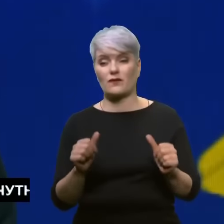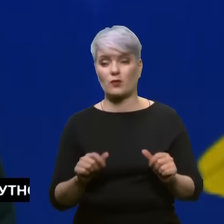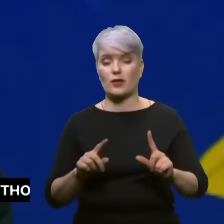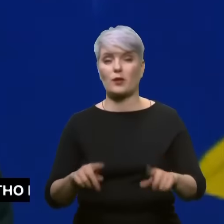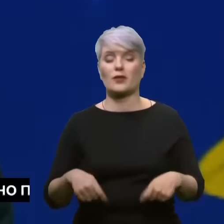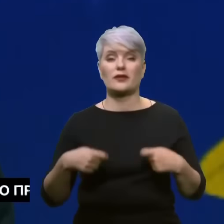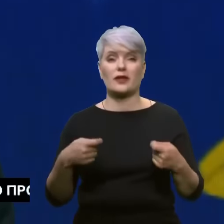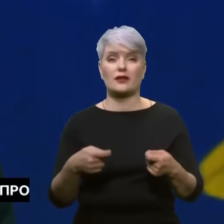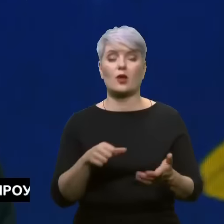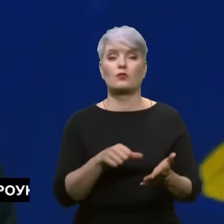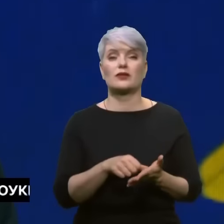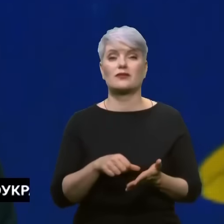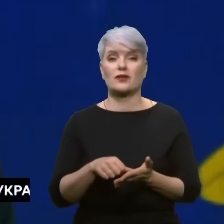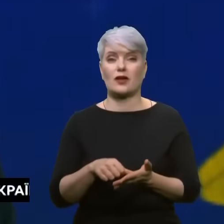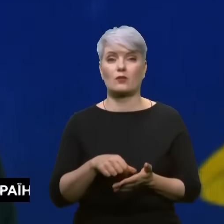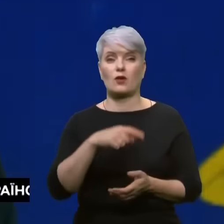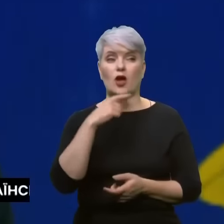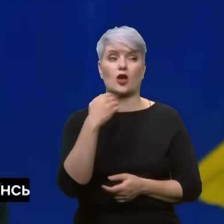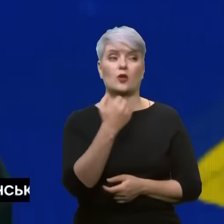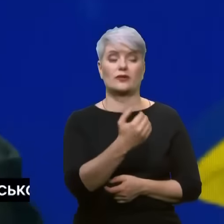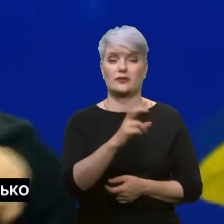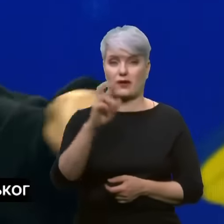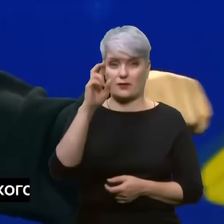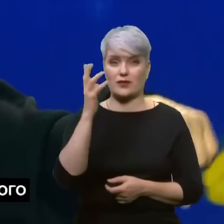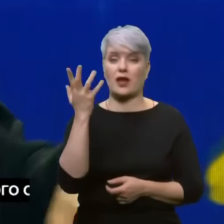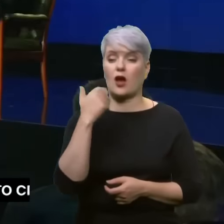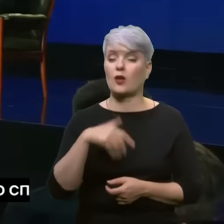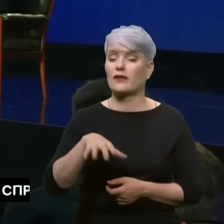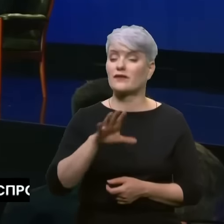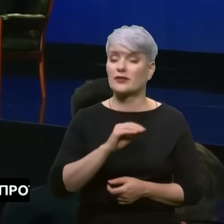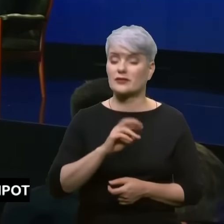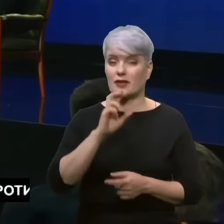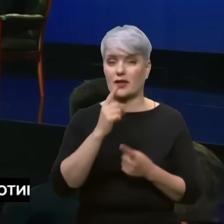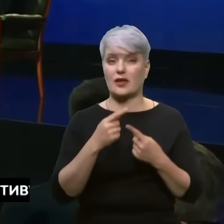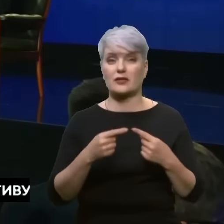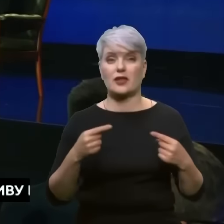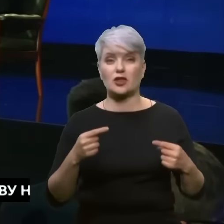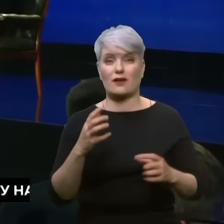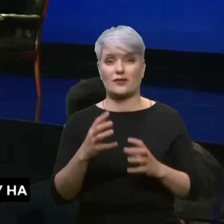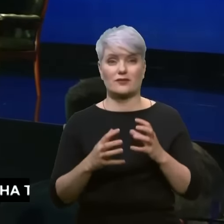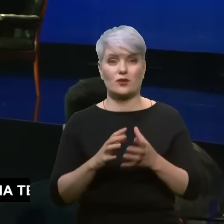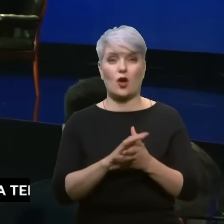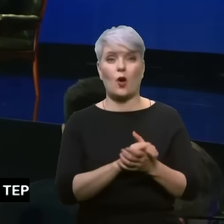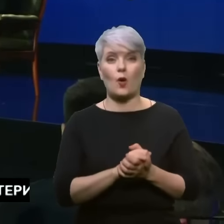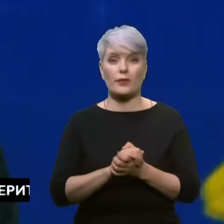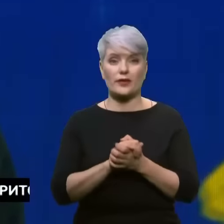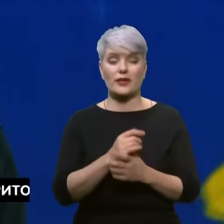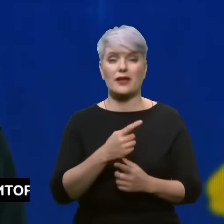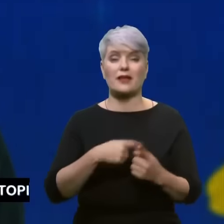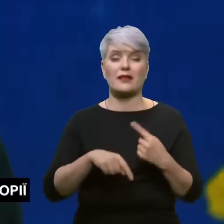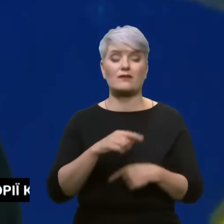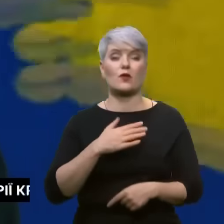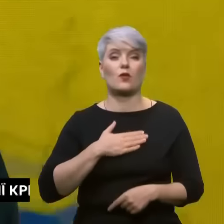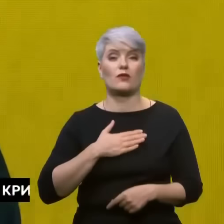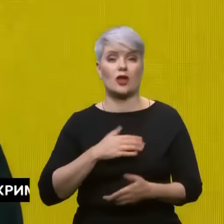передати представникам Російської Федерації, коли всі держави світу об'єднаються навколо нашого зрозумілого